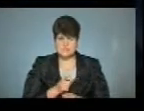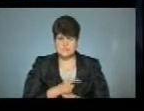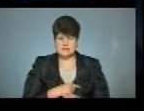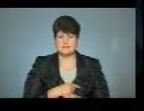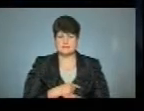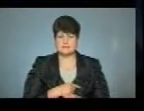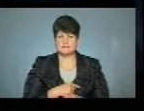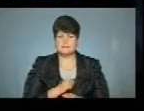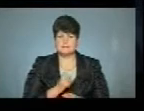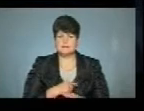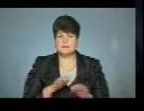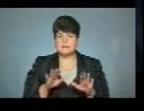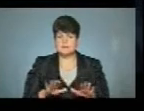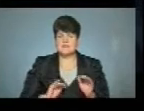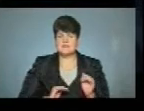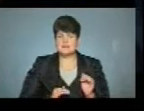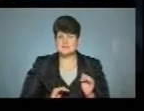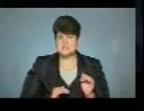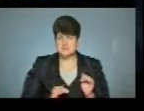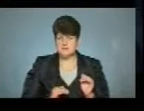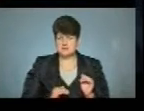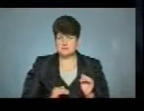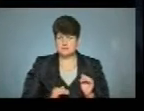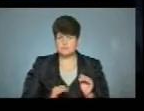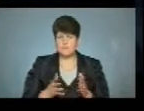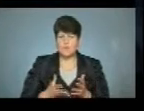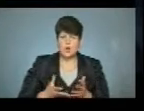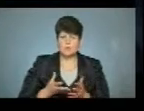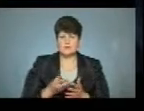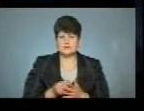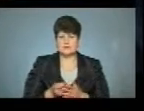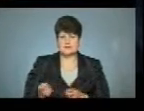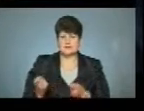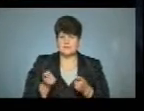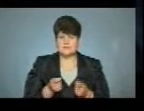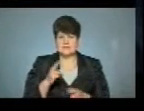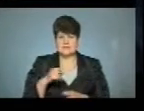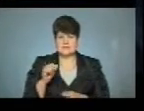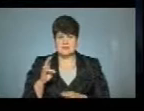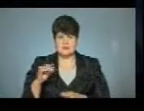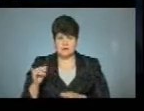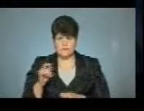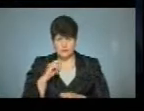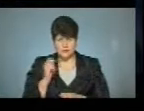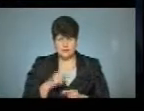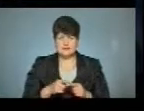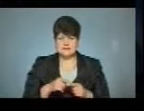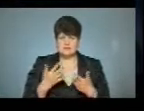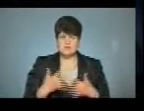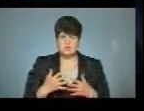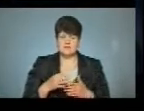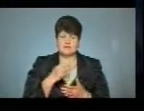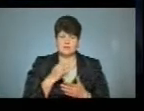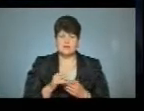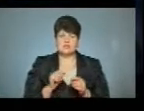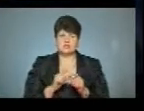силами місцевих бізнесменів проплатити доставку зданій в Україну. Тобто цим вже, за це вже